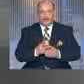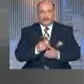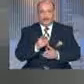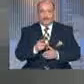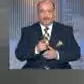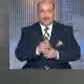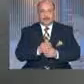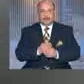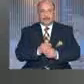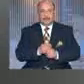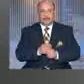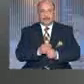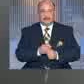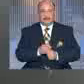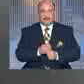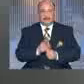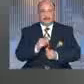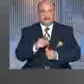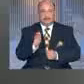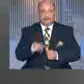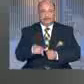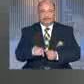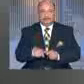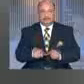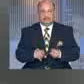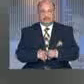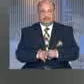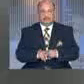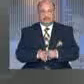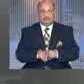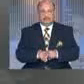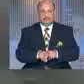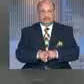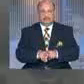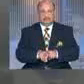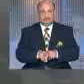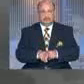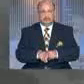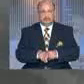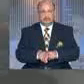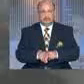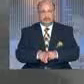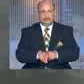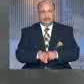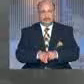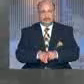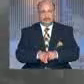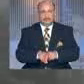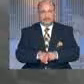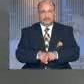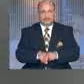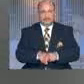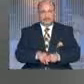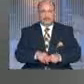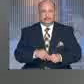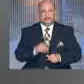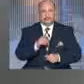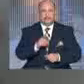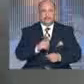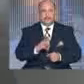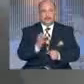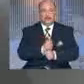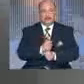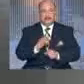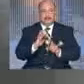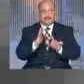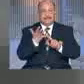يشرب ولا لا. يعني جزء من ماكينة كبيرة، جزء هذا سبيسياليتي متاعه تمثل في الماء المسخ،